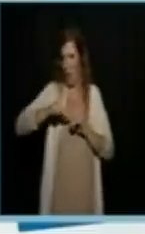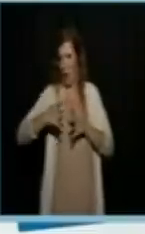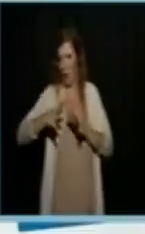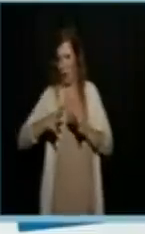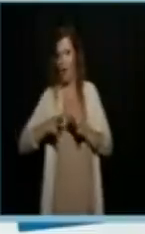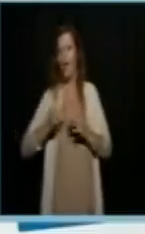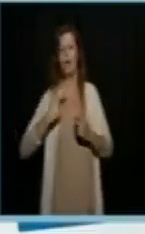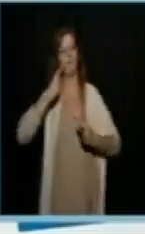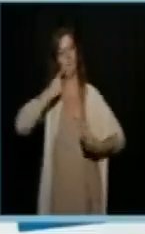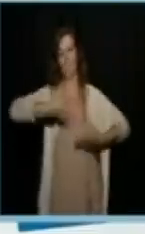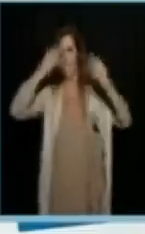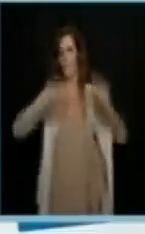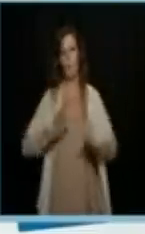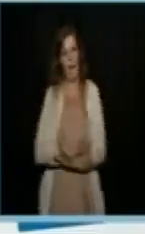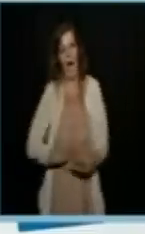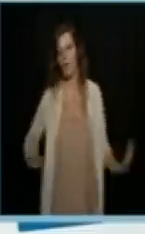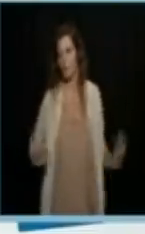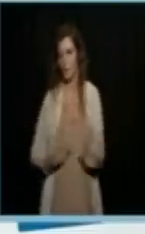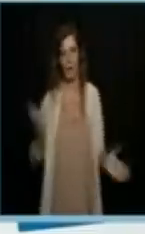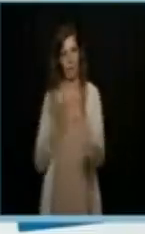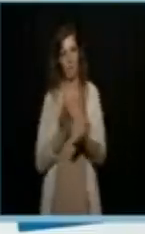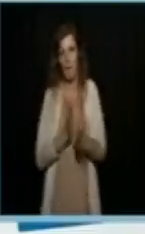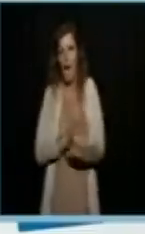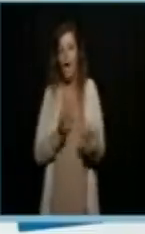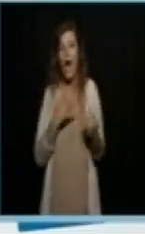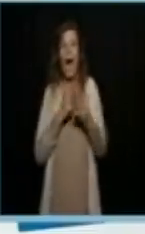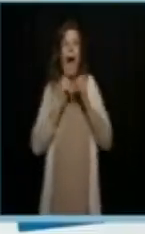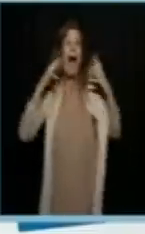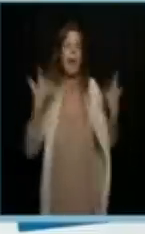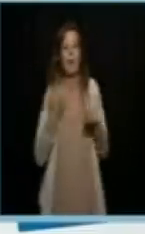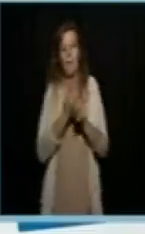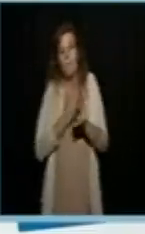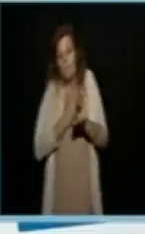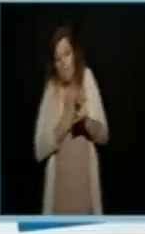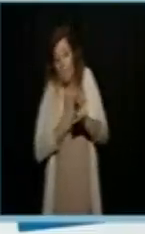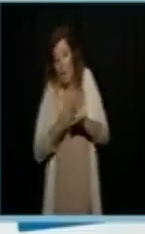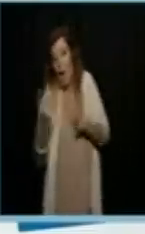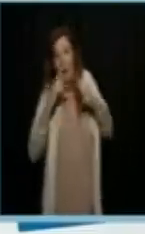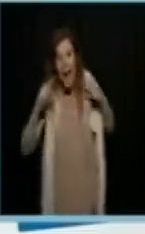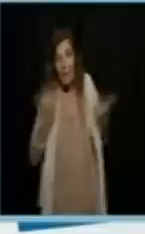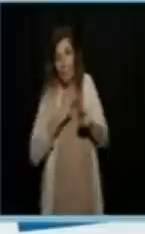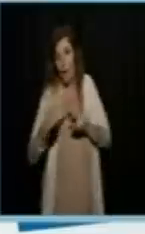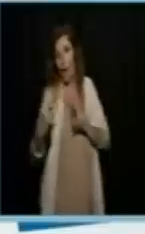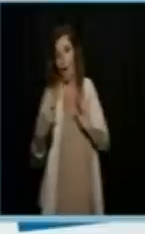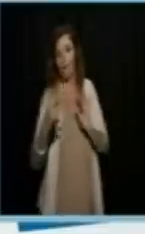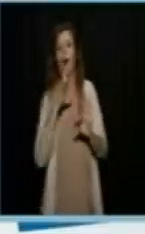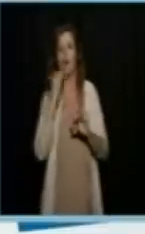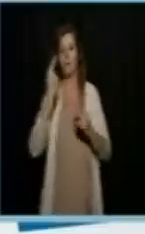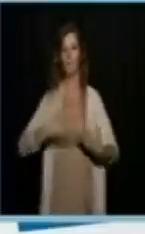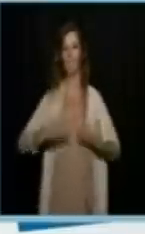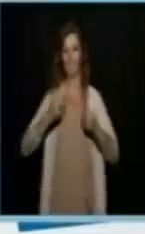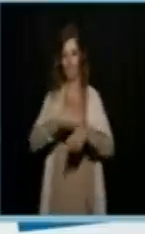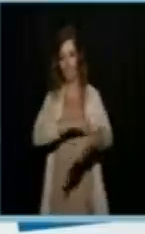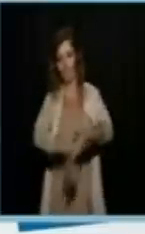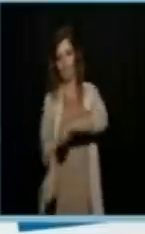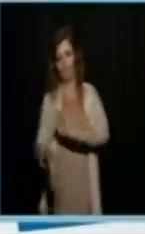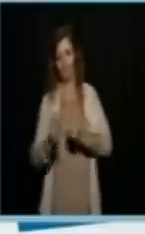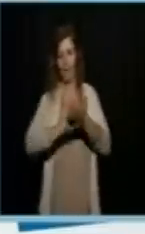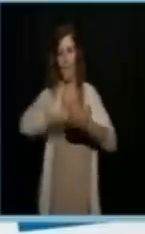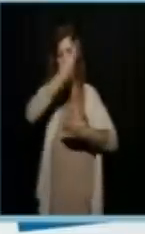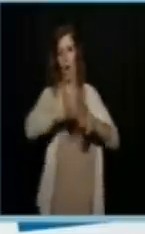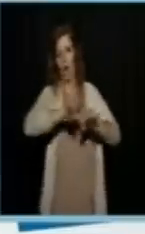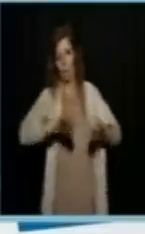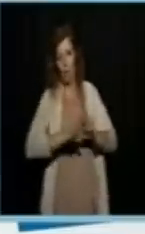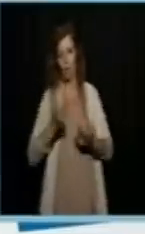farla finita, che almeno dovevo provare a fare qualcosa. Quindi presi computer e stampante e scrissi